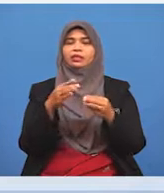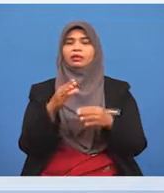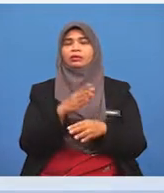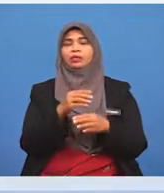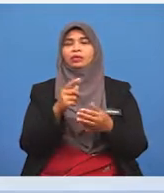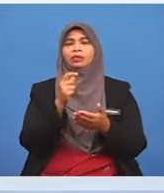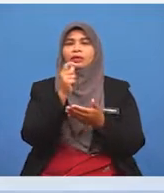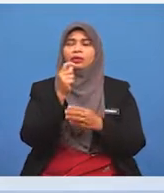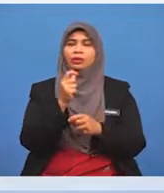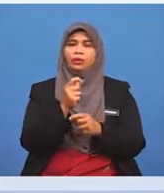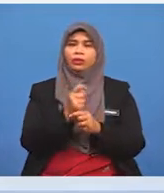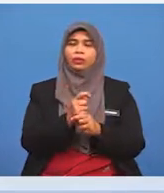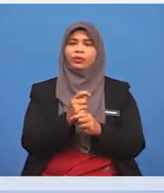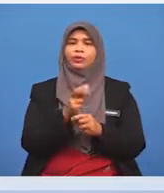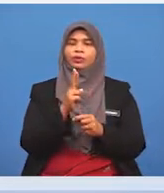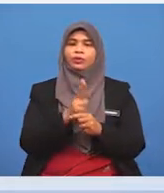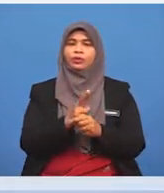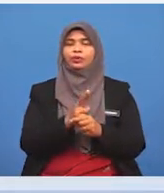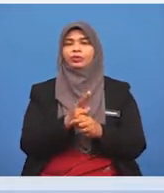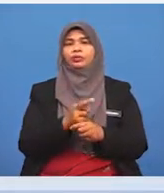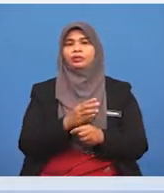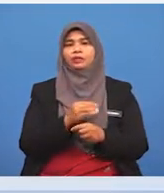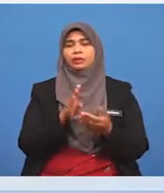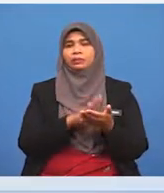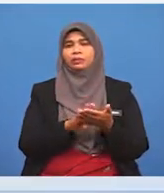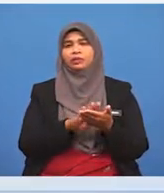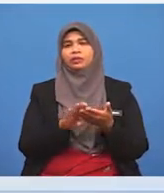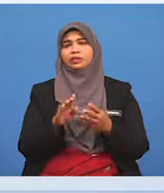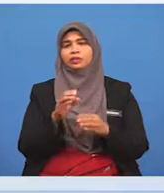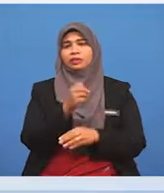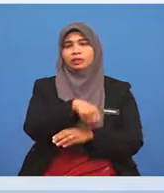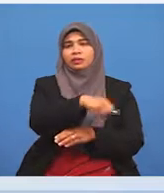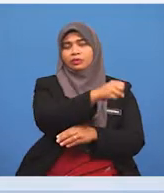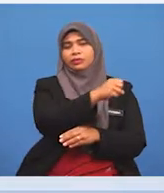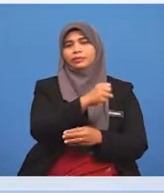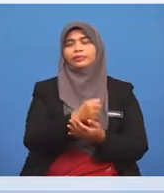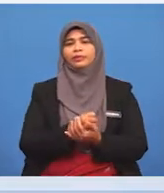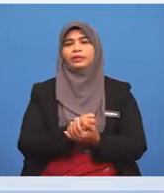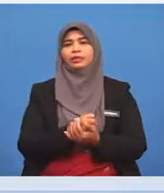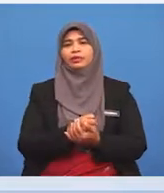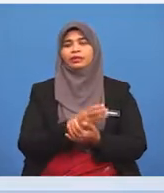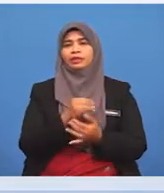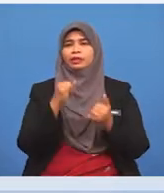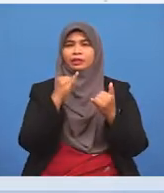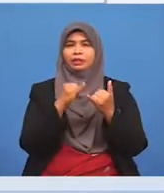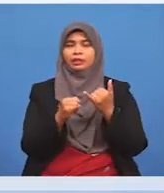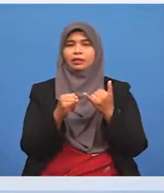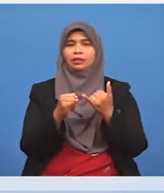dan saliran serta membersihkan sungai dari sampah sarap. Yang